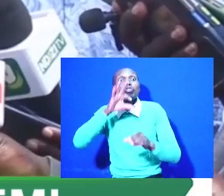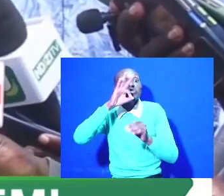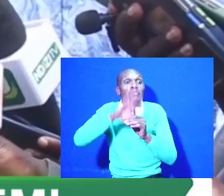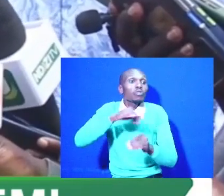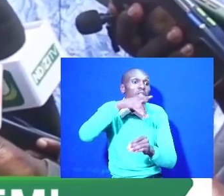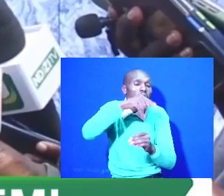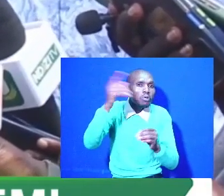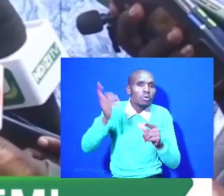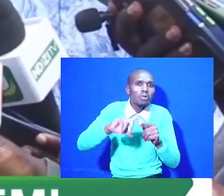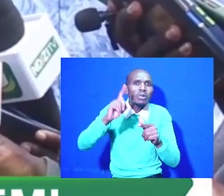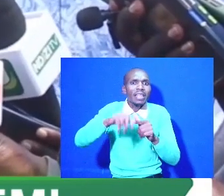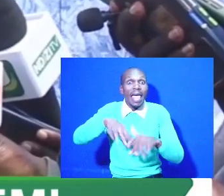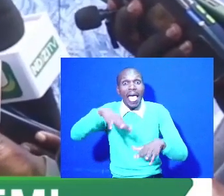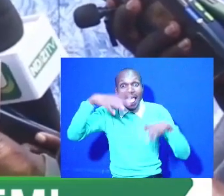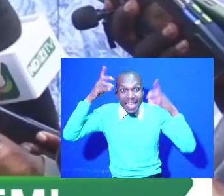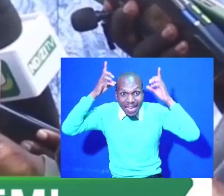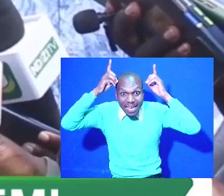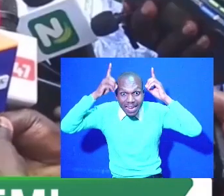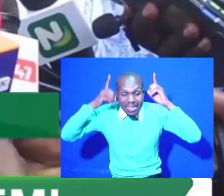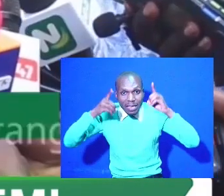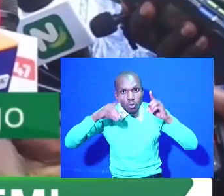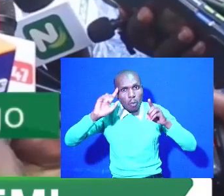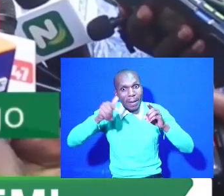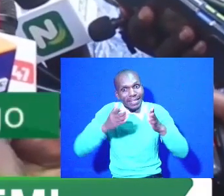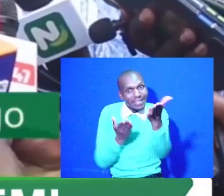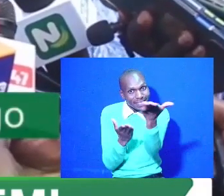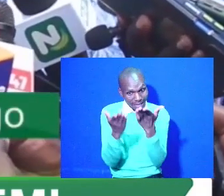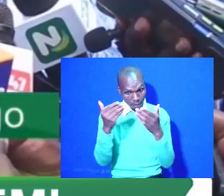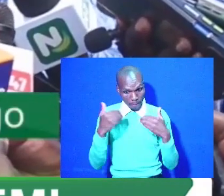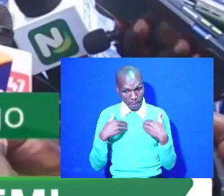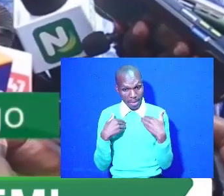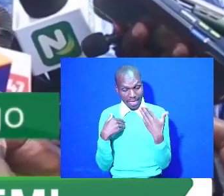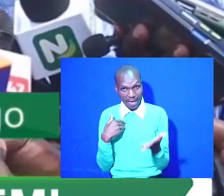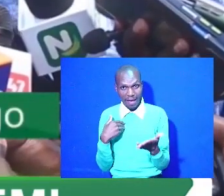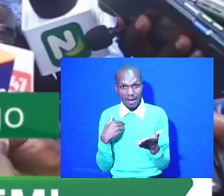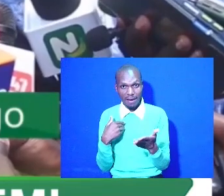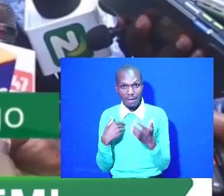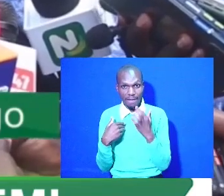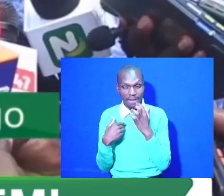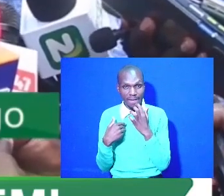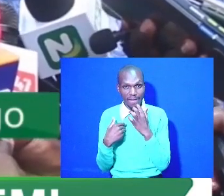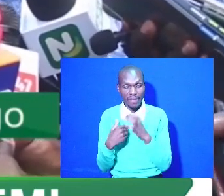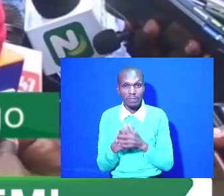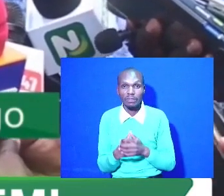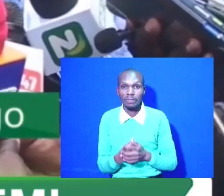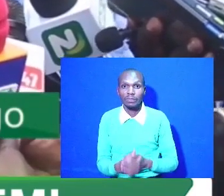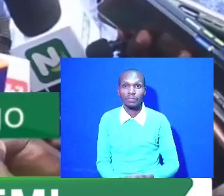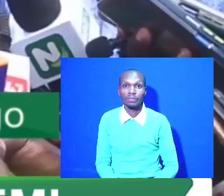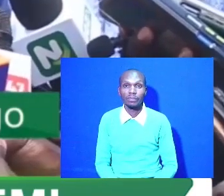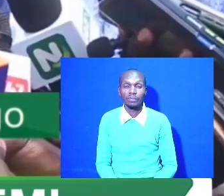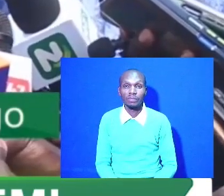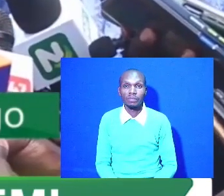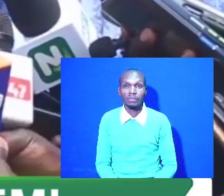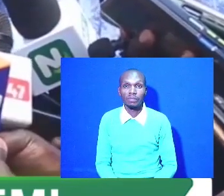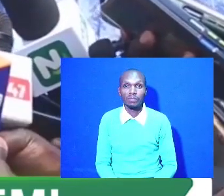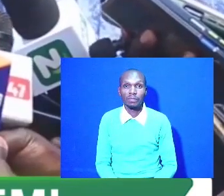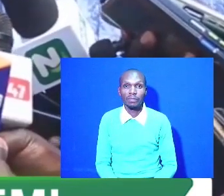muraiyona tubu ati a choice uikonda ae there is nobody with a monopoly of knowledge or ideas ya